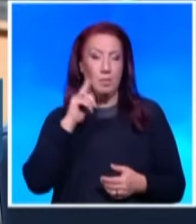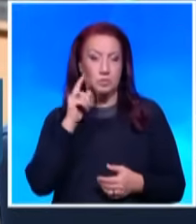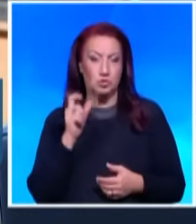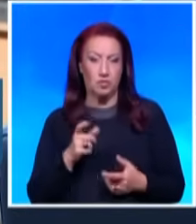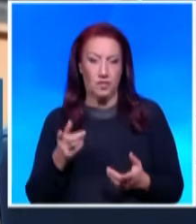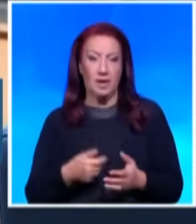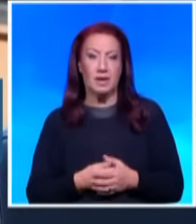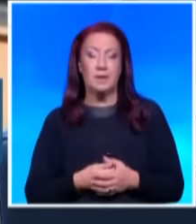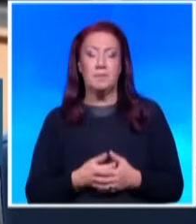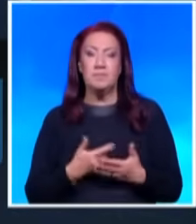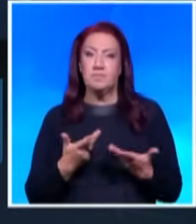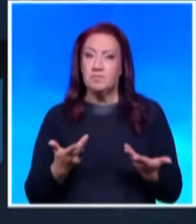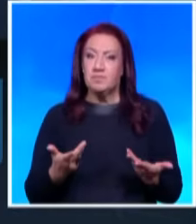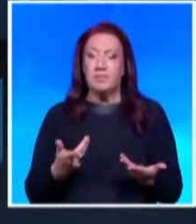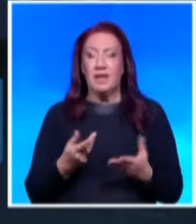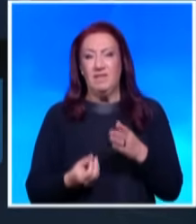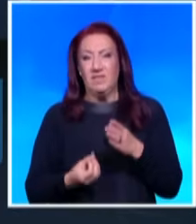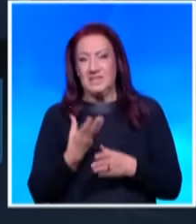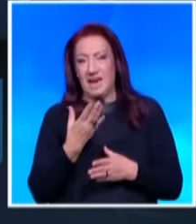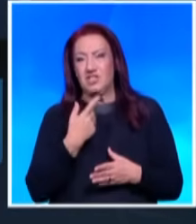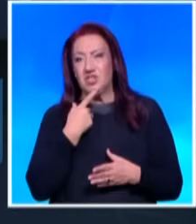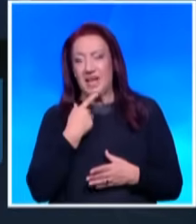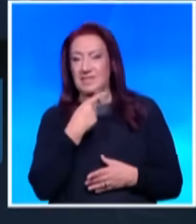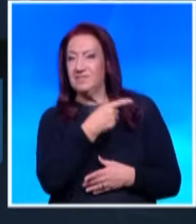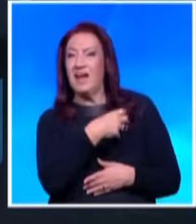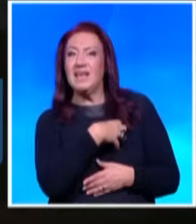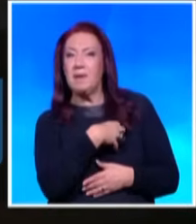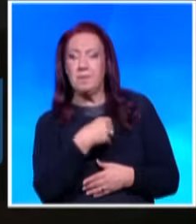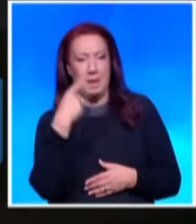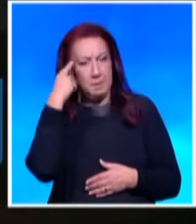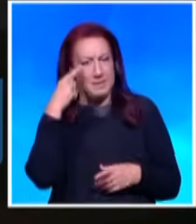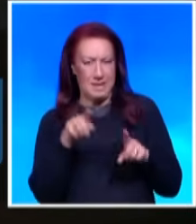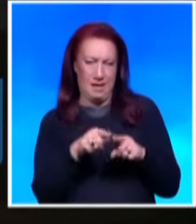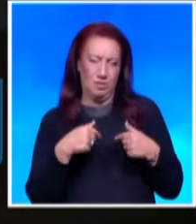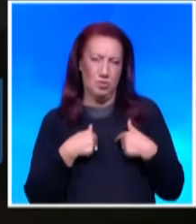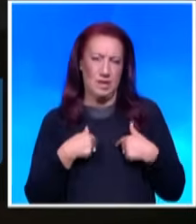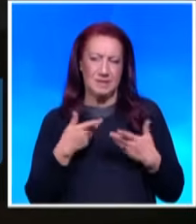и вредно и допълниха, че вече и ГЕРБ смятат като тях.